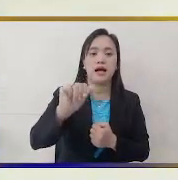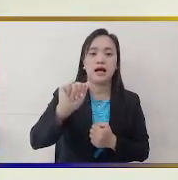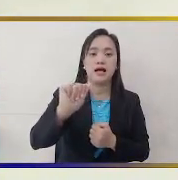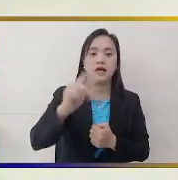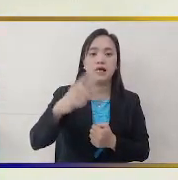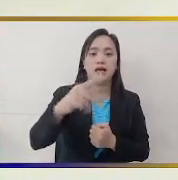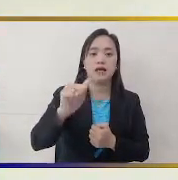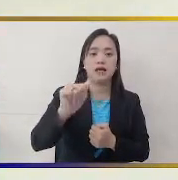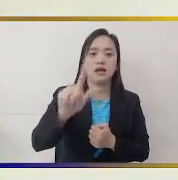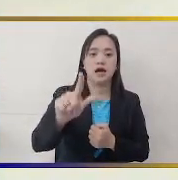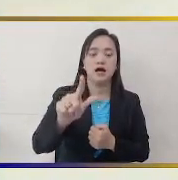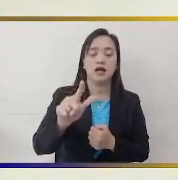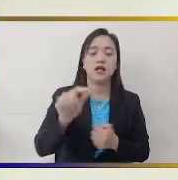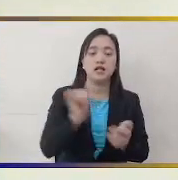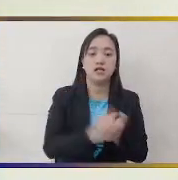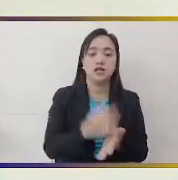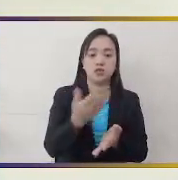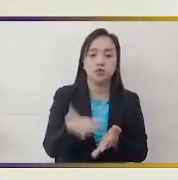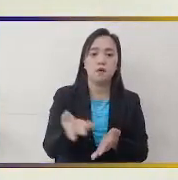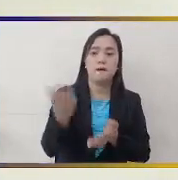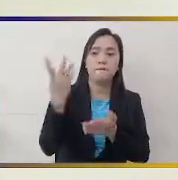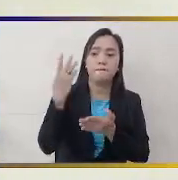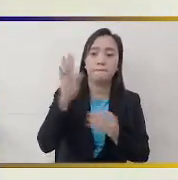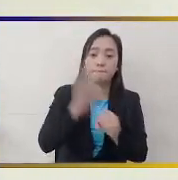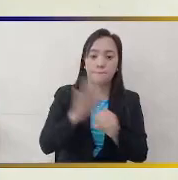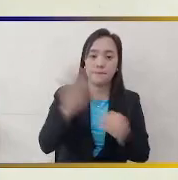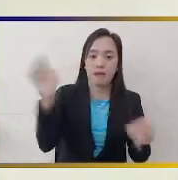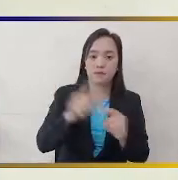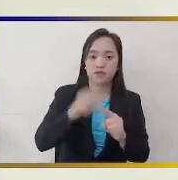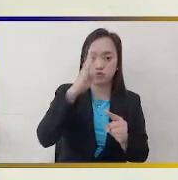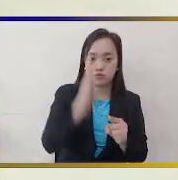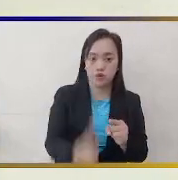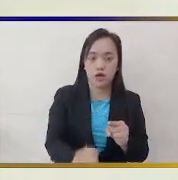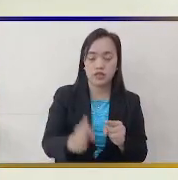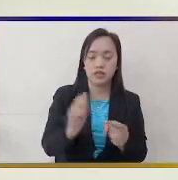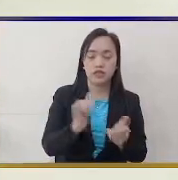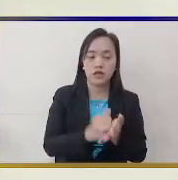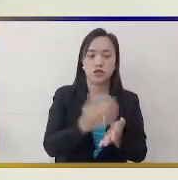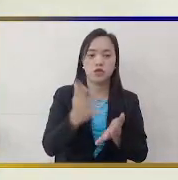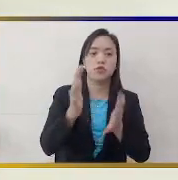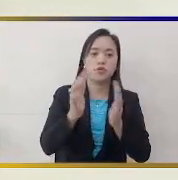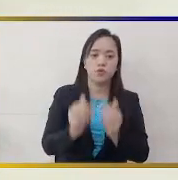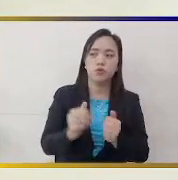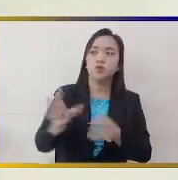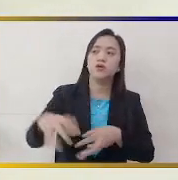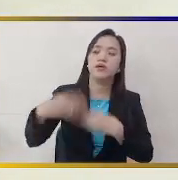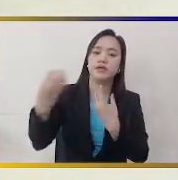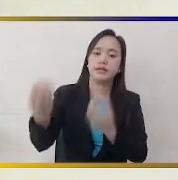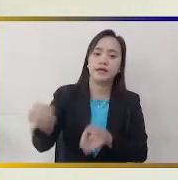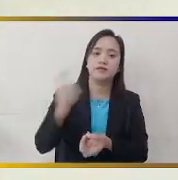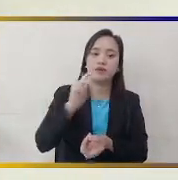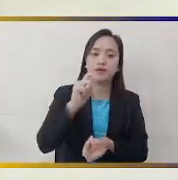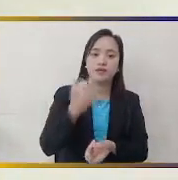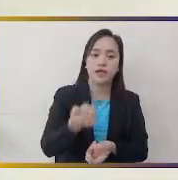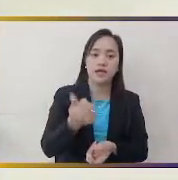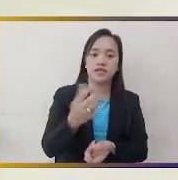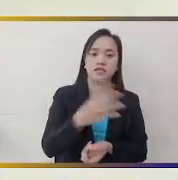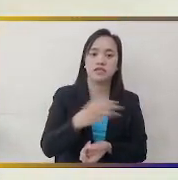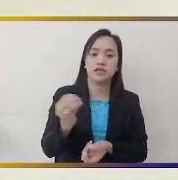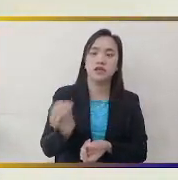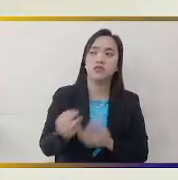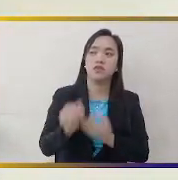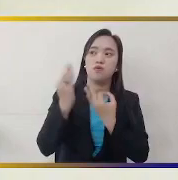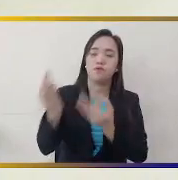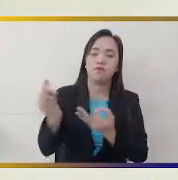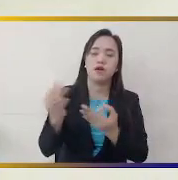pinangako ko sa Diyos na ibibigay ko sa kanya ang ikapo ginagawa ko yan so Nagsimula ako sa ganong bagay